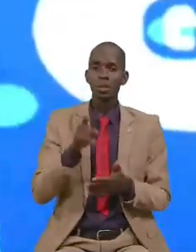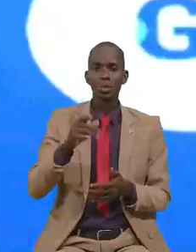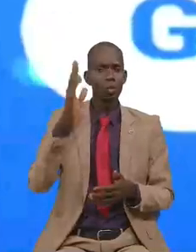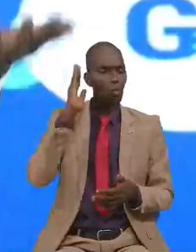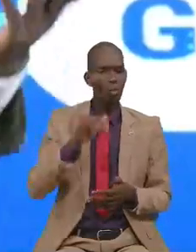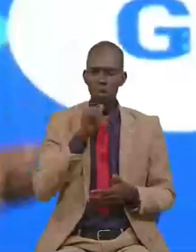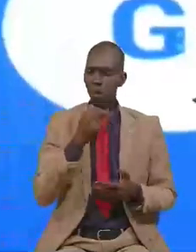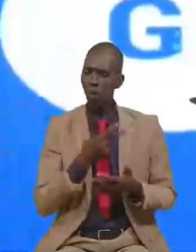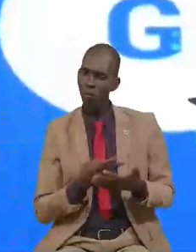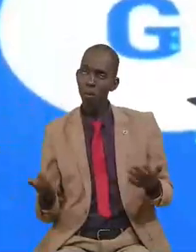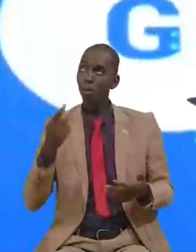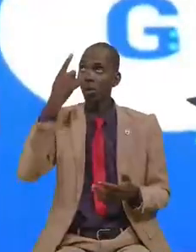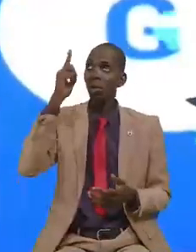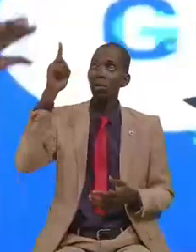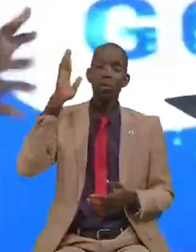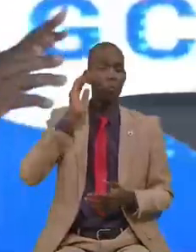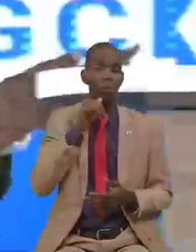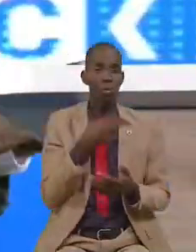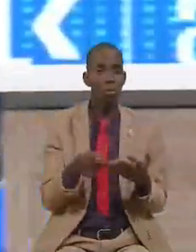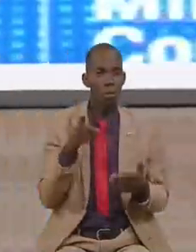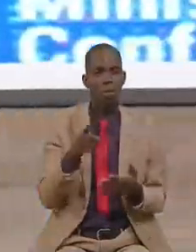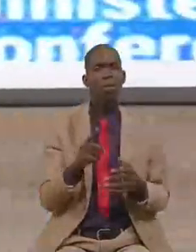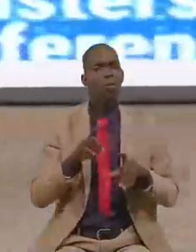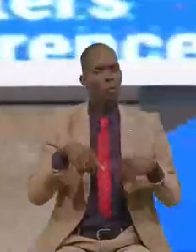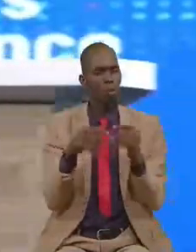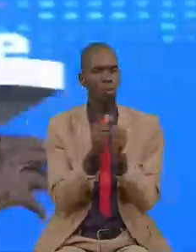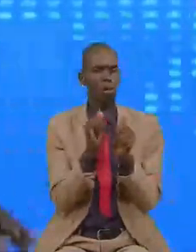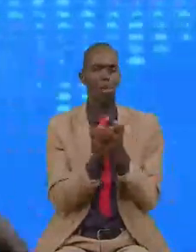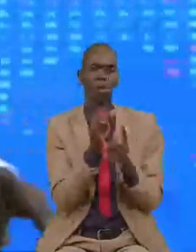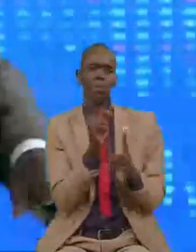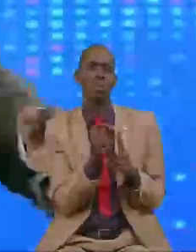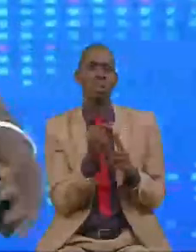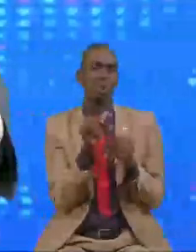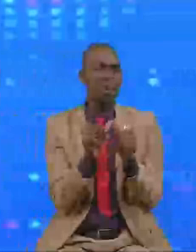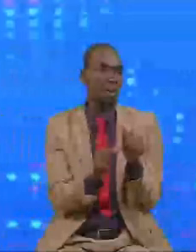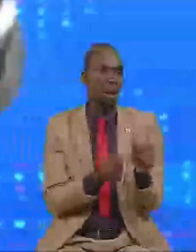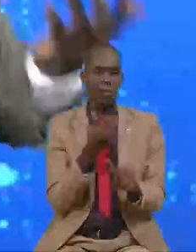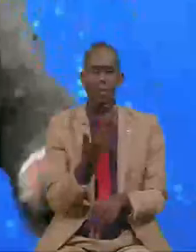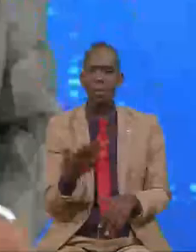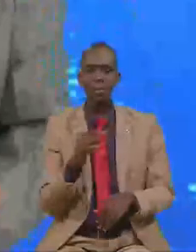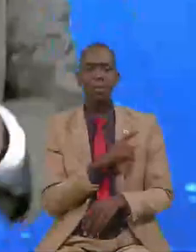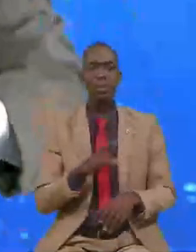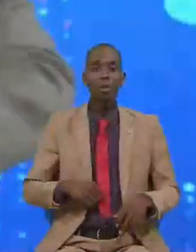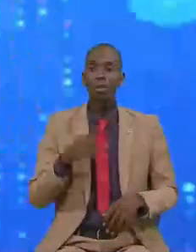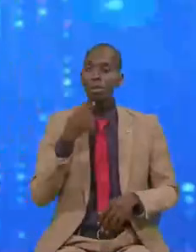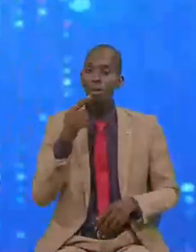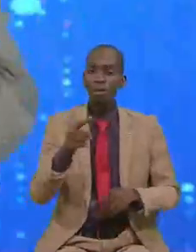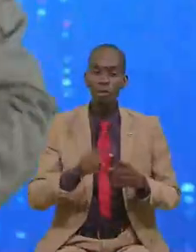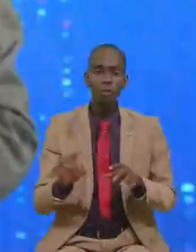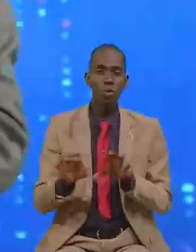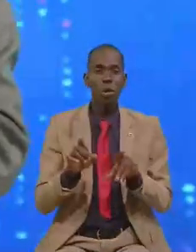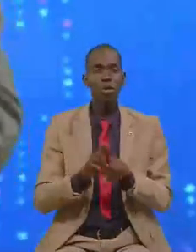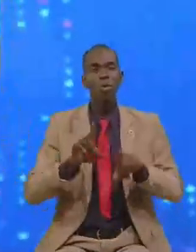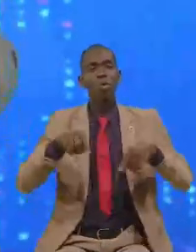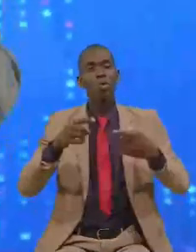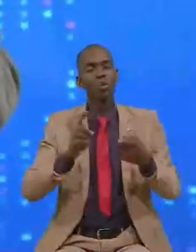pas te laisser? Ah, il faut avoir ça. Tout ce que Dieu t'a dit, quand tu vas sur le champ, quand tu